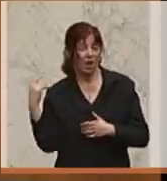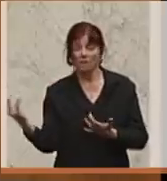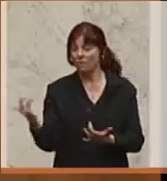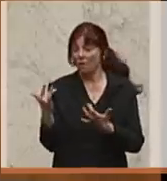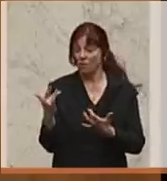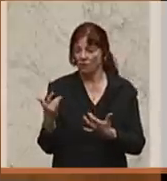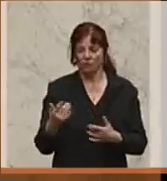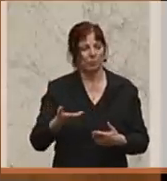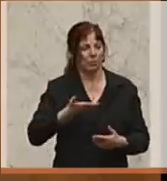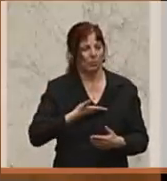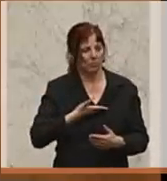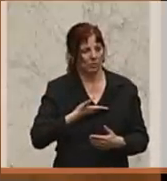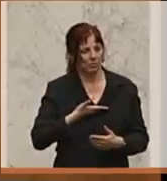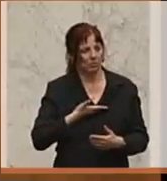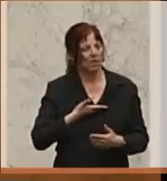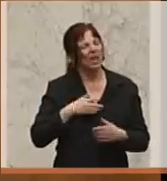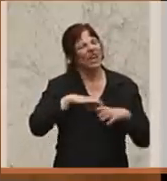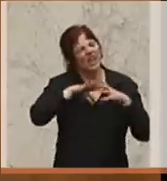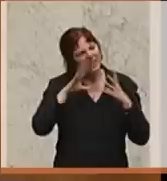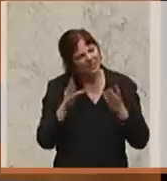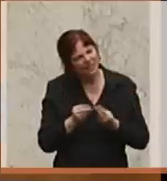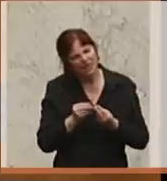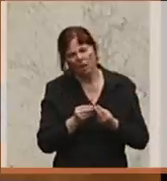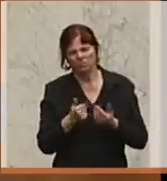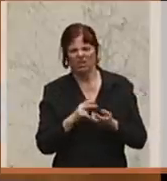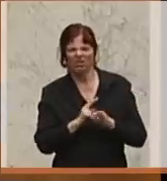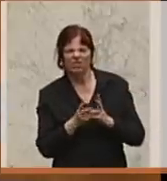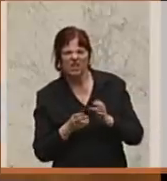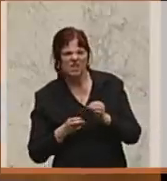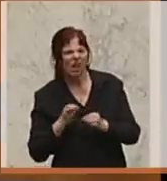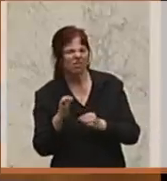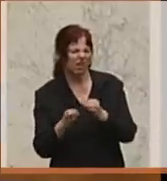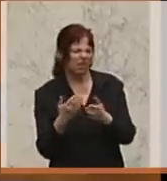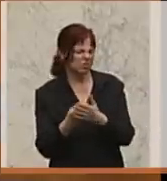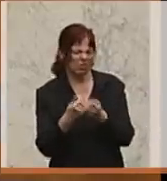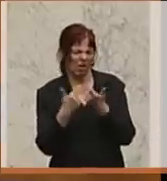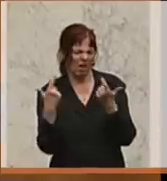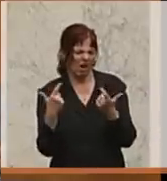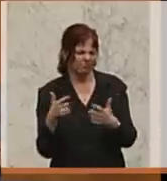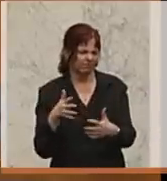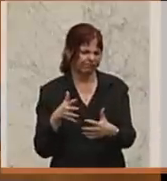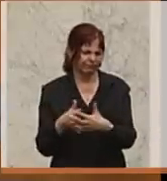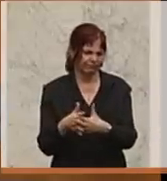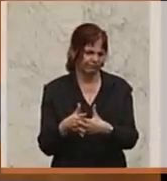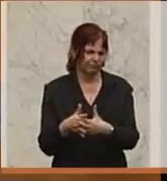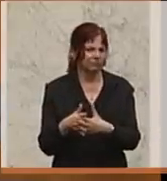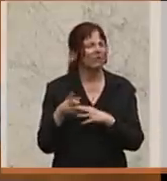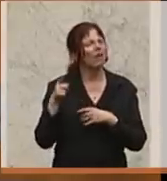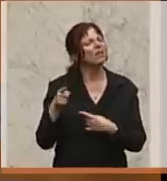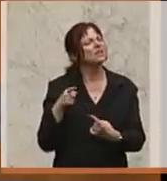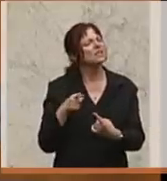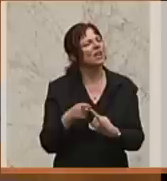vorgenommen wurden. Das Manöver insgesamt ist ja relativ leicht durchschaubar. Es geht darum, von verschiedenen Dingen,